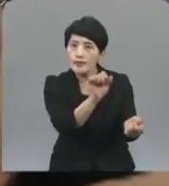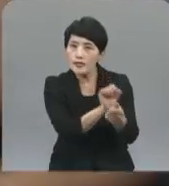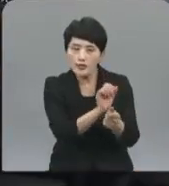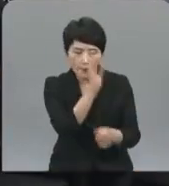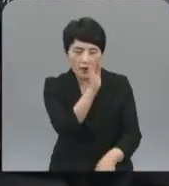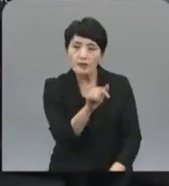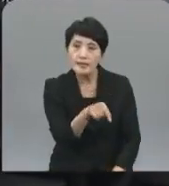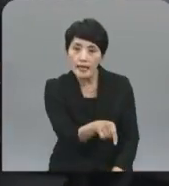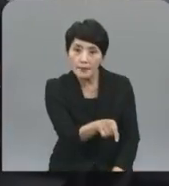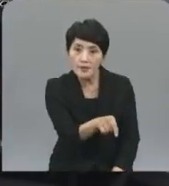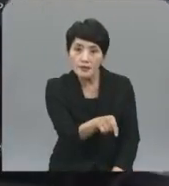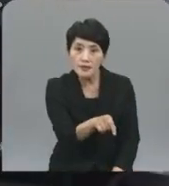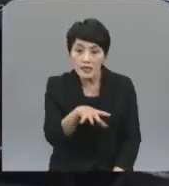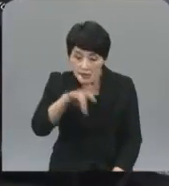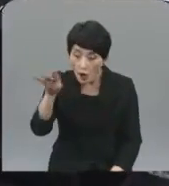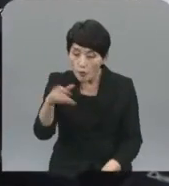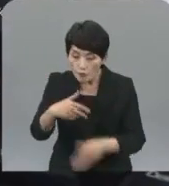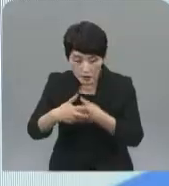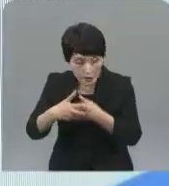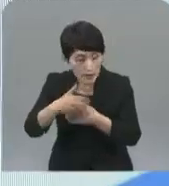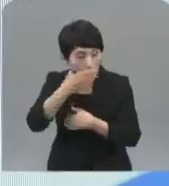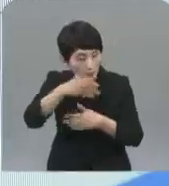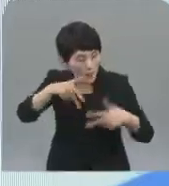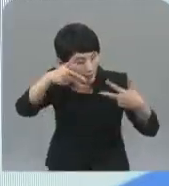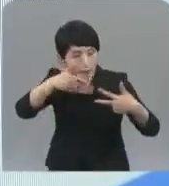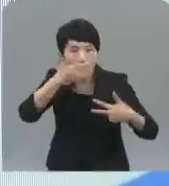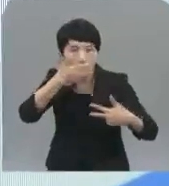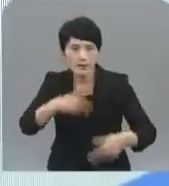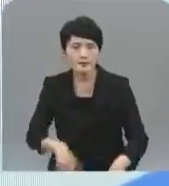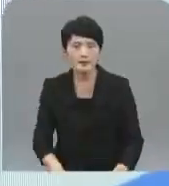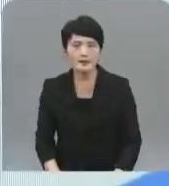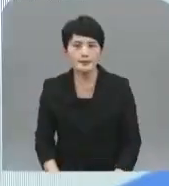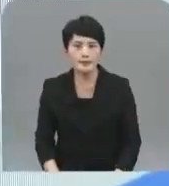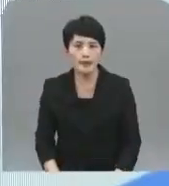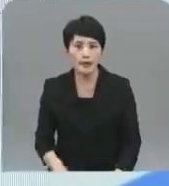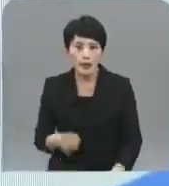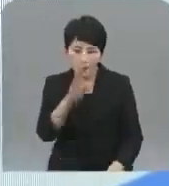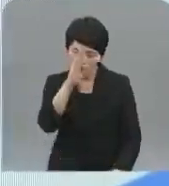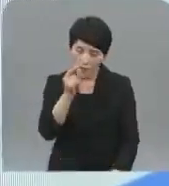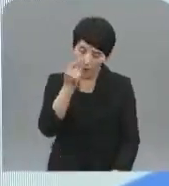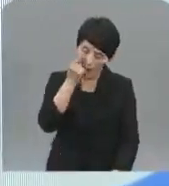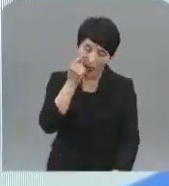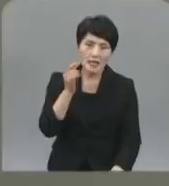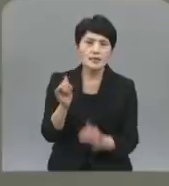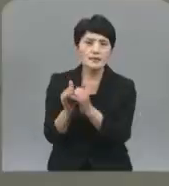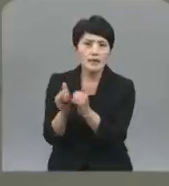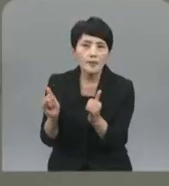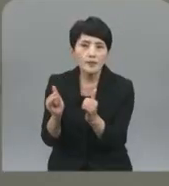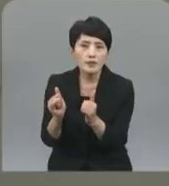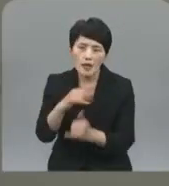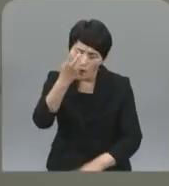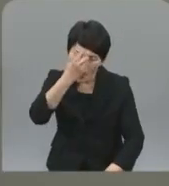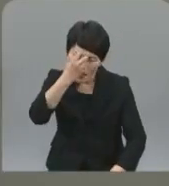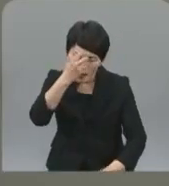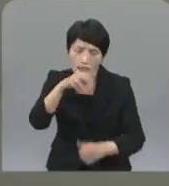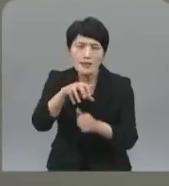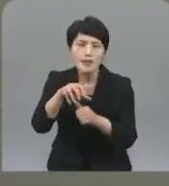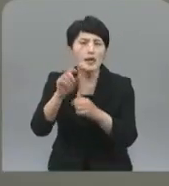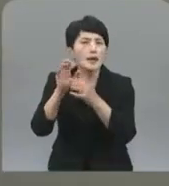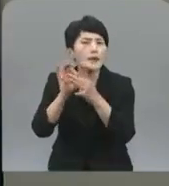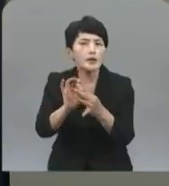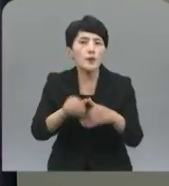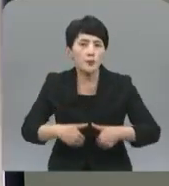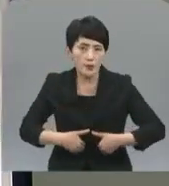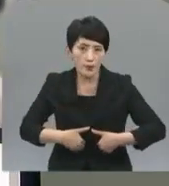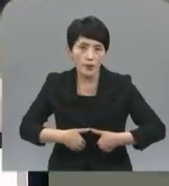thăm khám không tiếp xúc trực tiếp kể từ lần khám đầu tiên chỉ ngoại lệ đối với những người dân sống ở vùng đảo hai vùng sâu vùng xa hoặc bệnh nhân trên